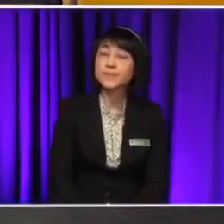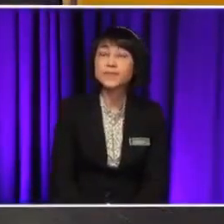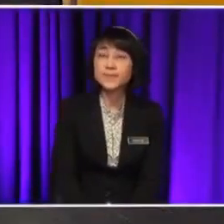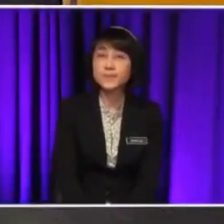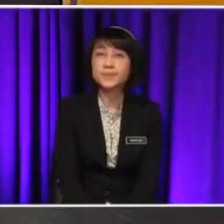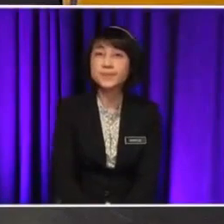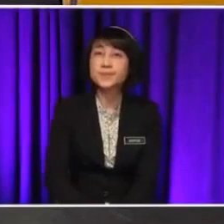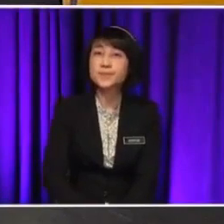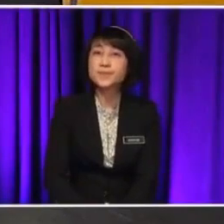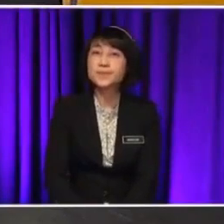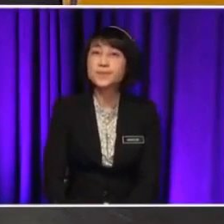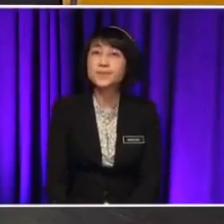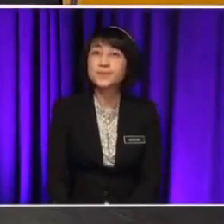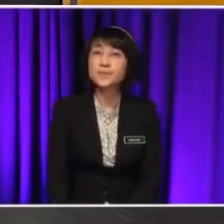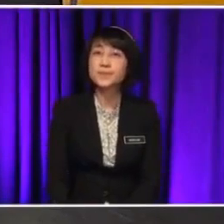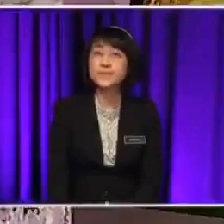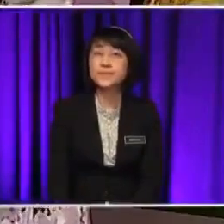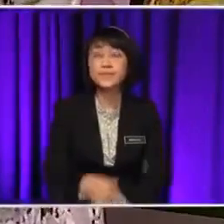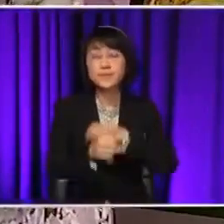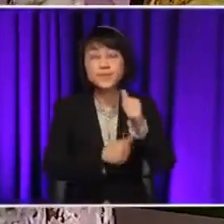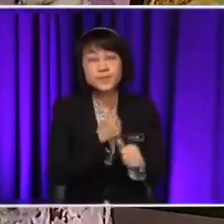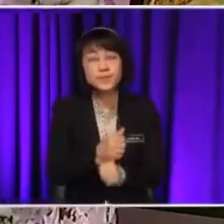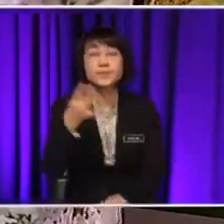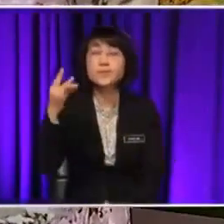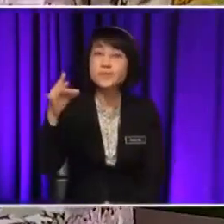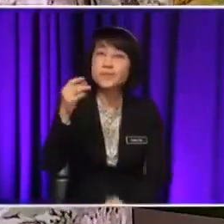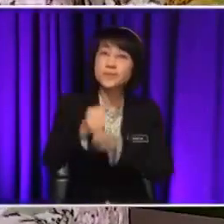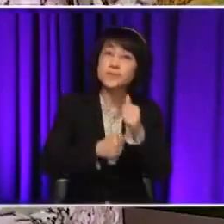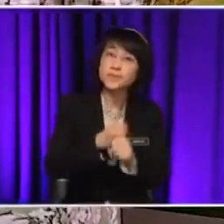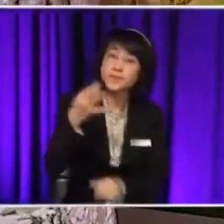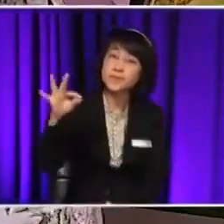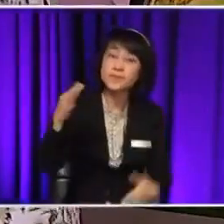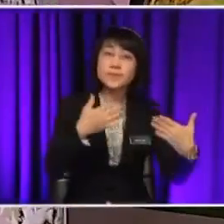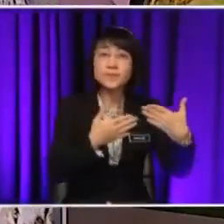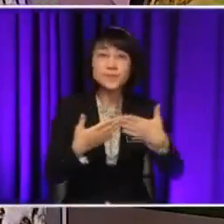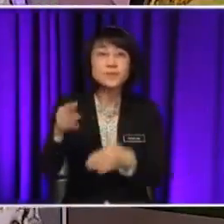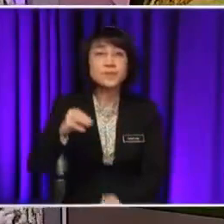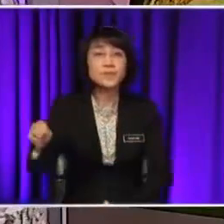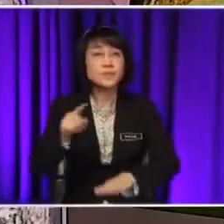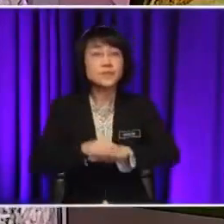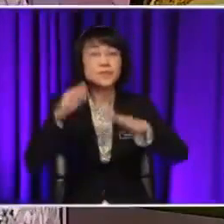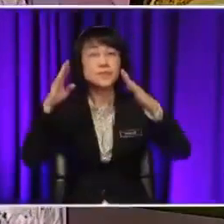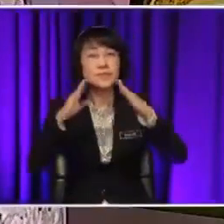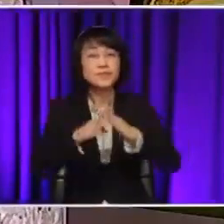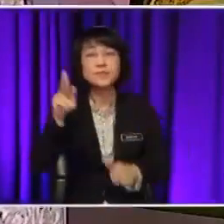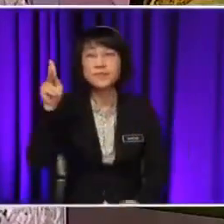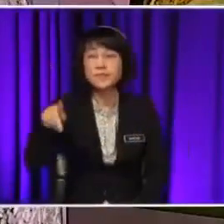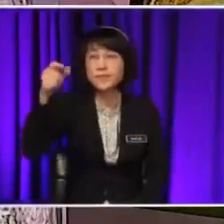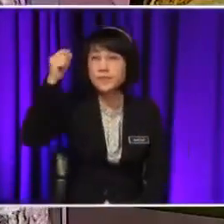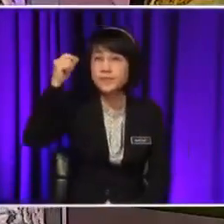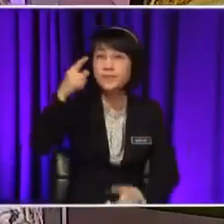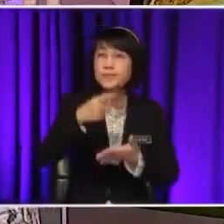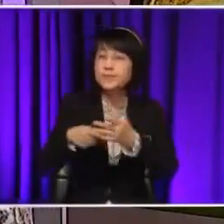Okey. Contohlah kita teruslah abad ke-18, abad ke-19 dan seterusnya. Adiknya murid-murid di rumah pastikan memahami